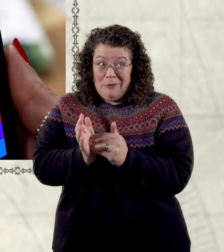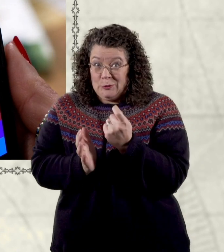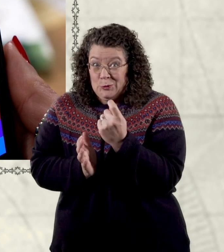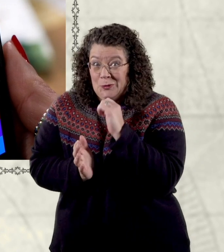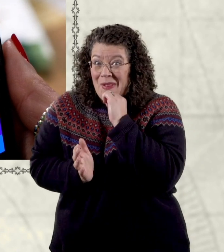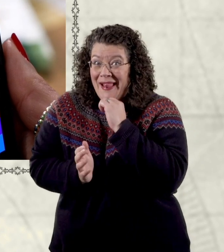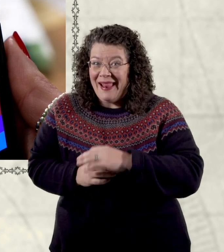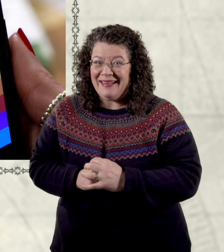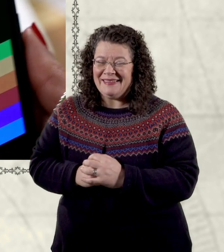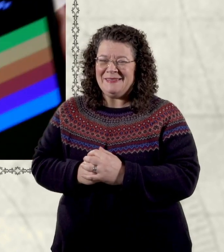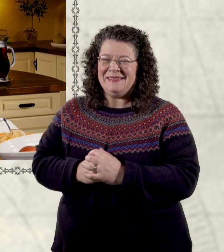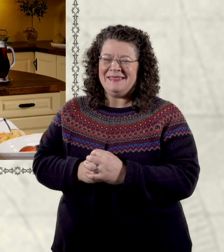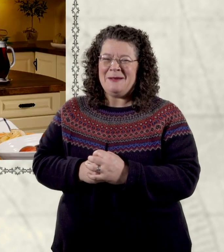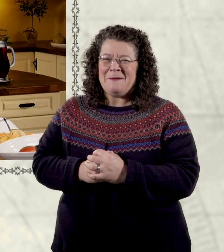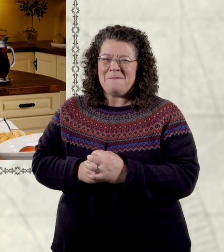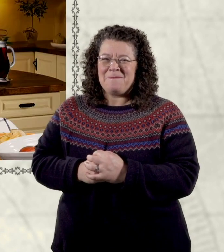bo hir.